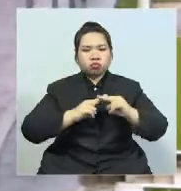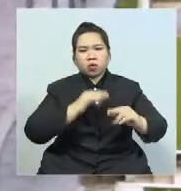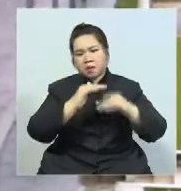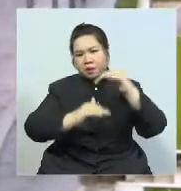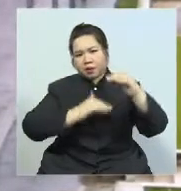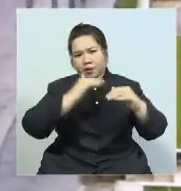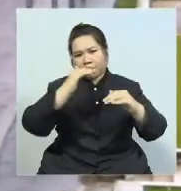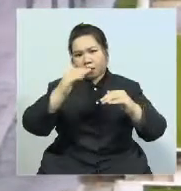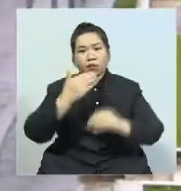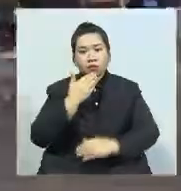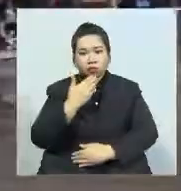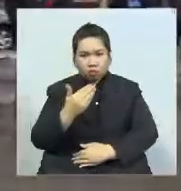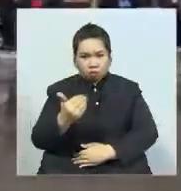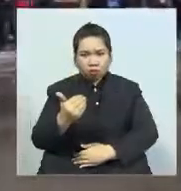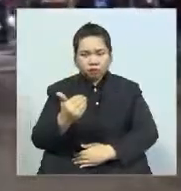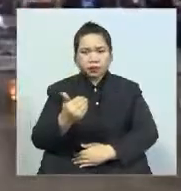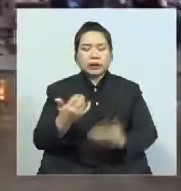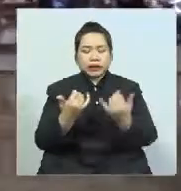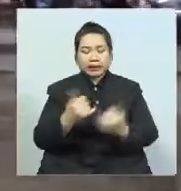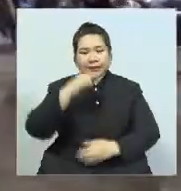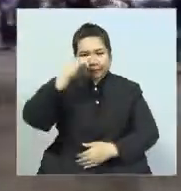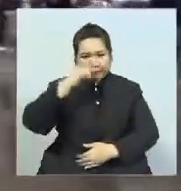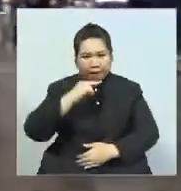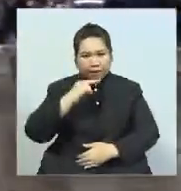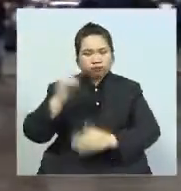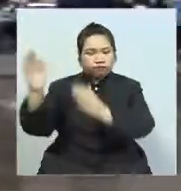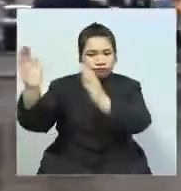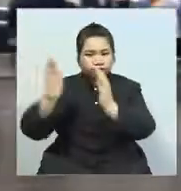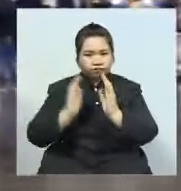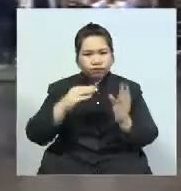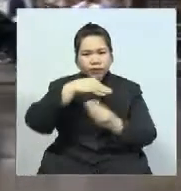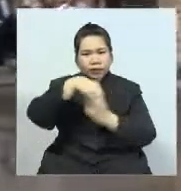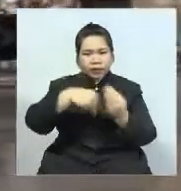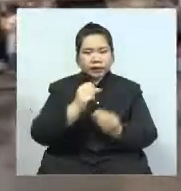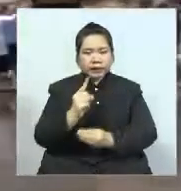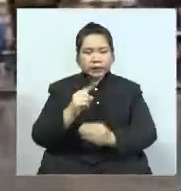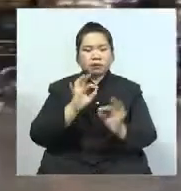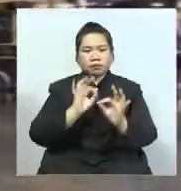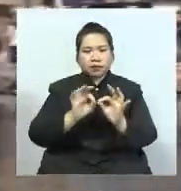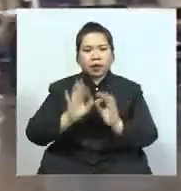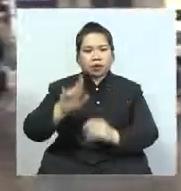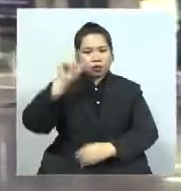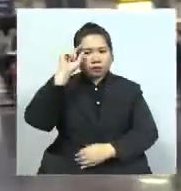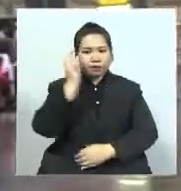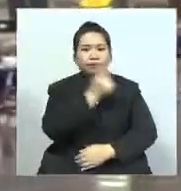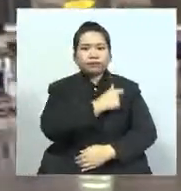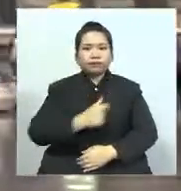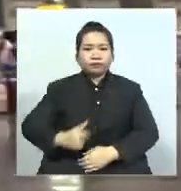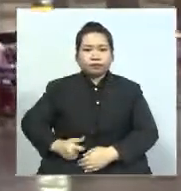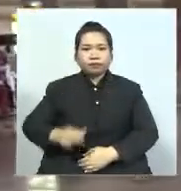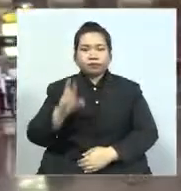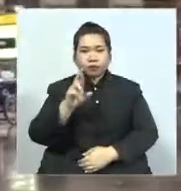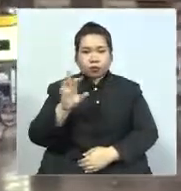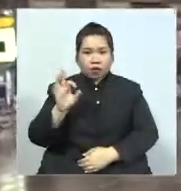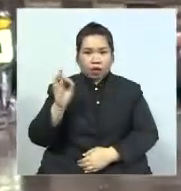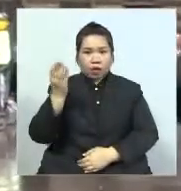และยั่งยืนโดยประเทศไทยได้ใช้หลักปรัชญาของเศรษฐกิจพอเพียงของพระบาทสมเด็จพระปรมินทรมหาภูมิพลอดุลยเ